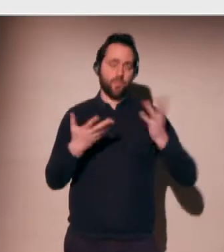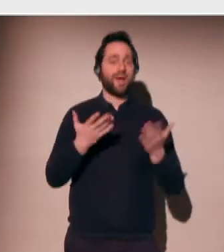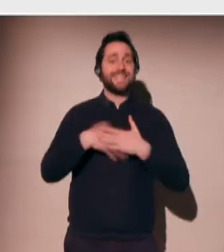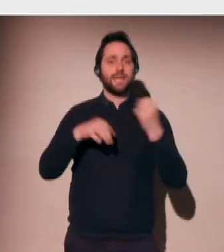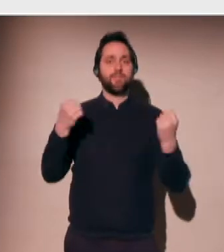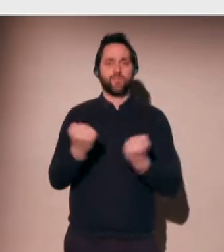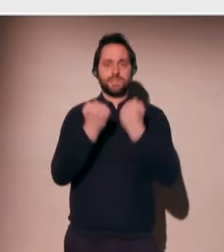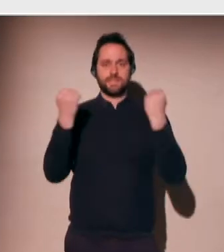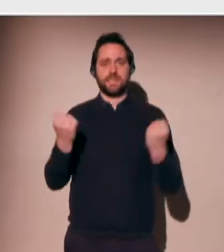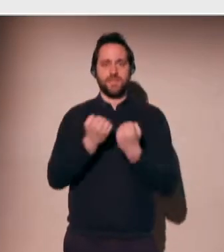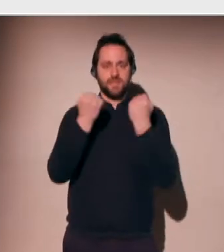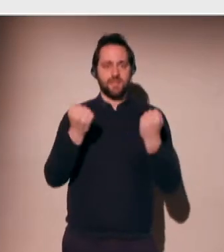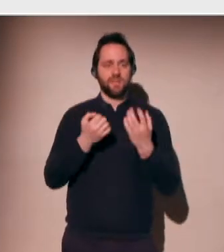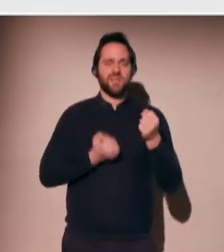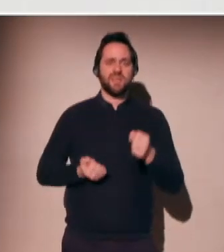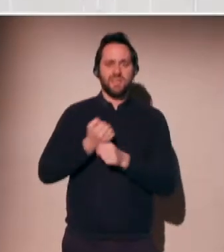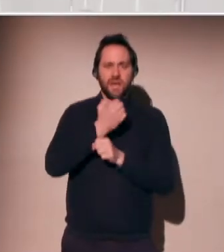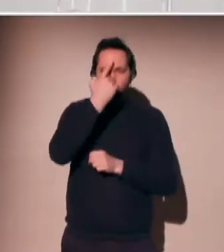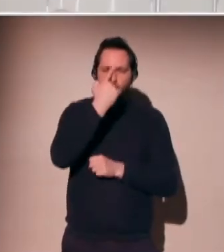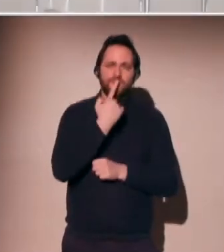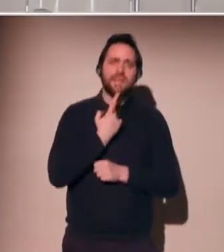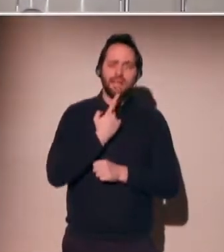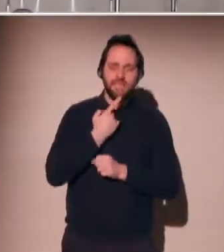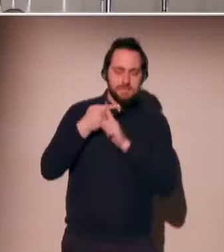qu'il était possible de faire de la publicité,